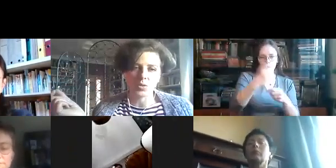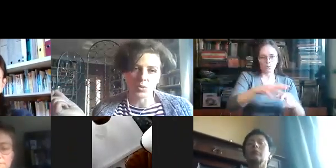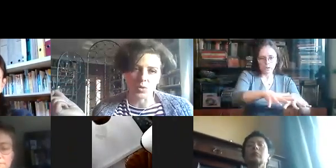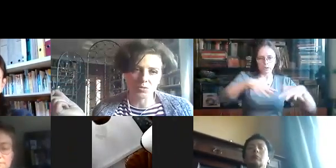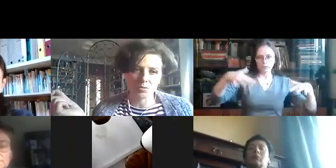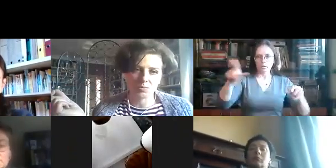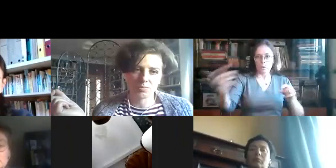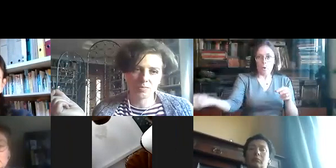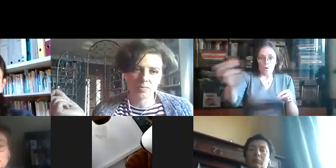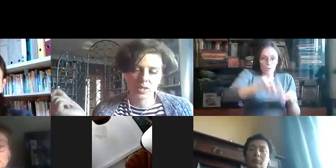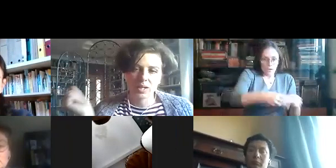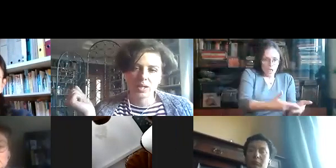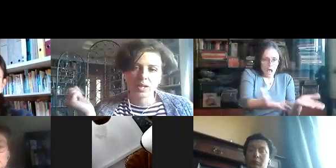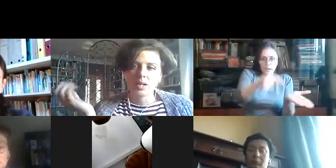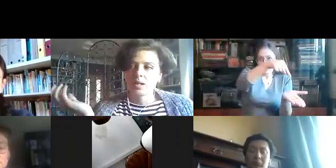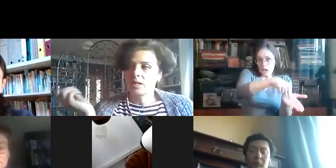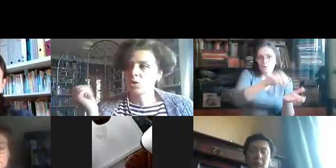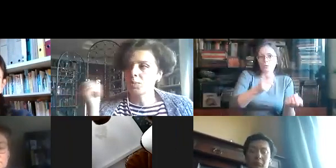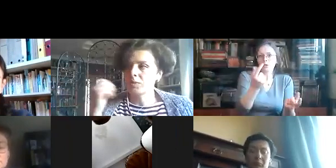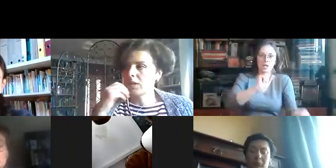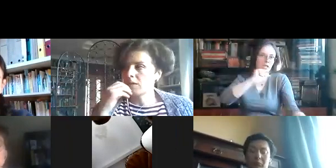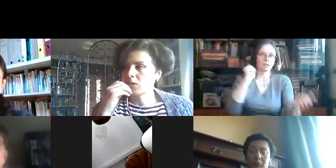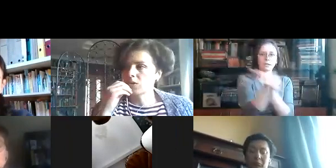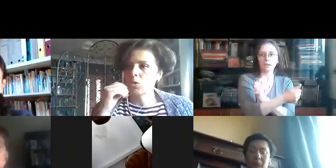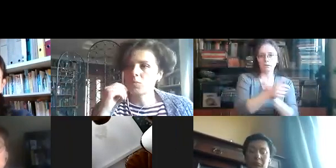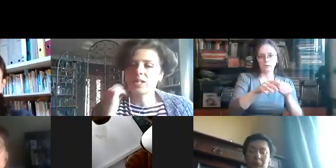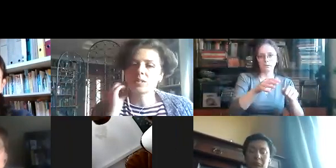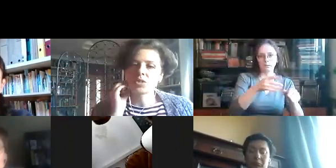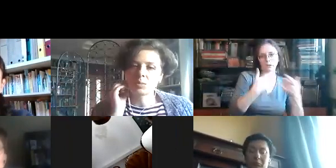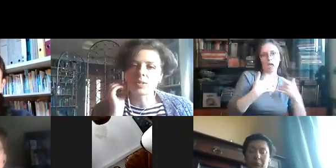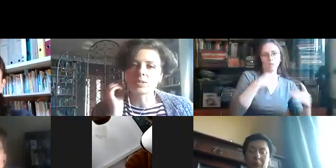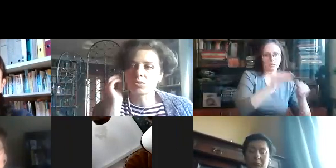из актеров. И,